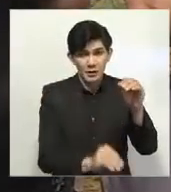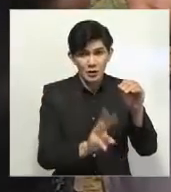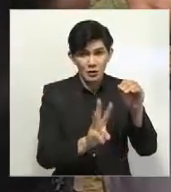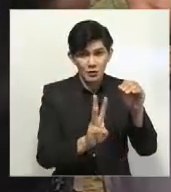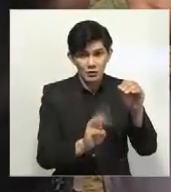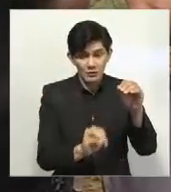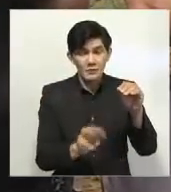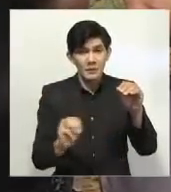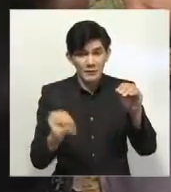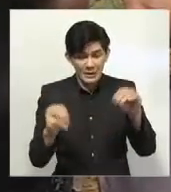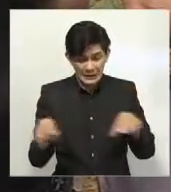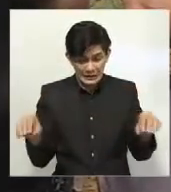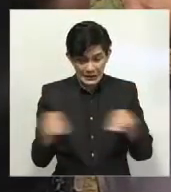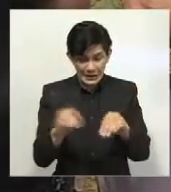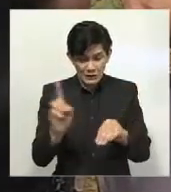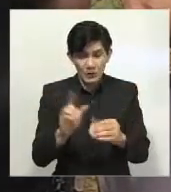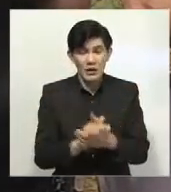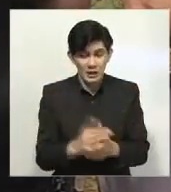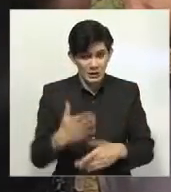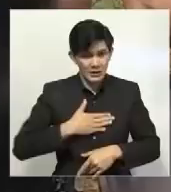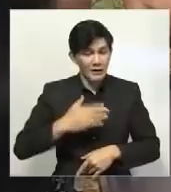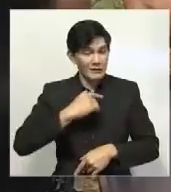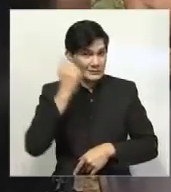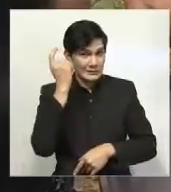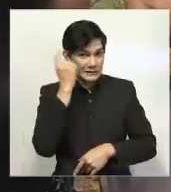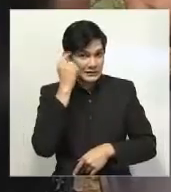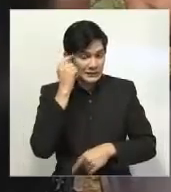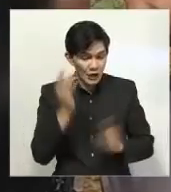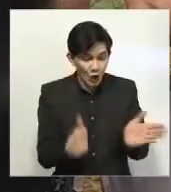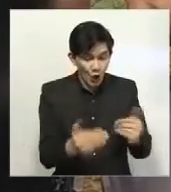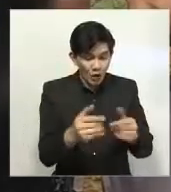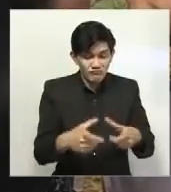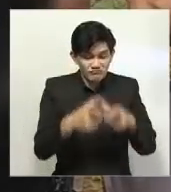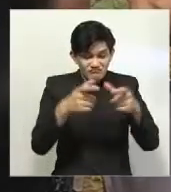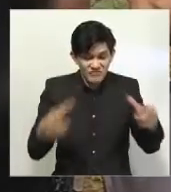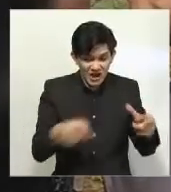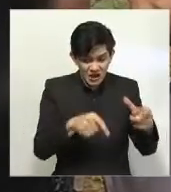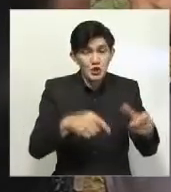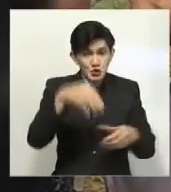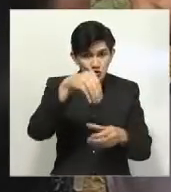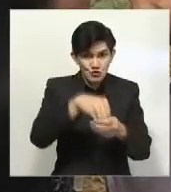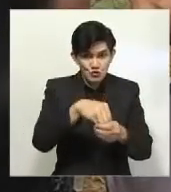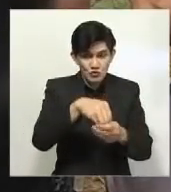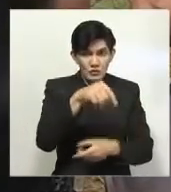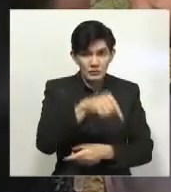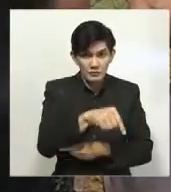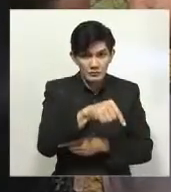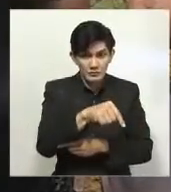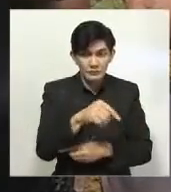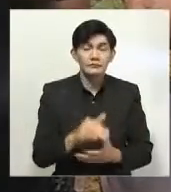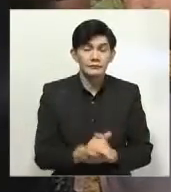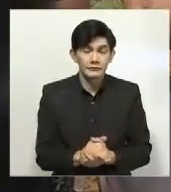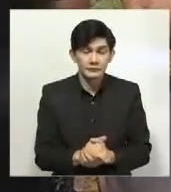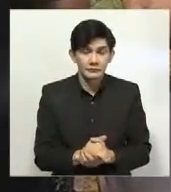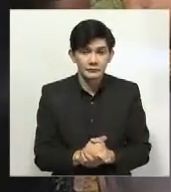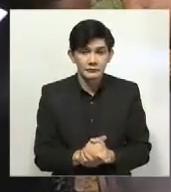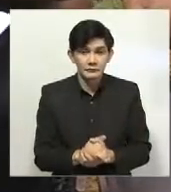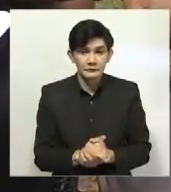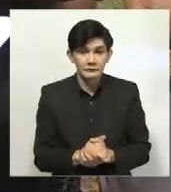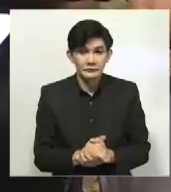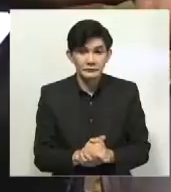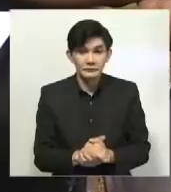ป็นจุดใกล้เคียงกับจุดที่เราคิดว่าห้องโถงใหญ่ของถ้ำเนี่ยจะอยู่บริเวณระดับเดียวกันนี้